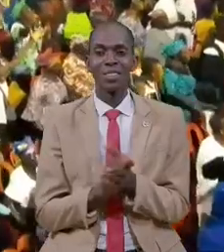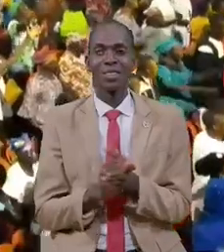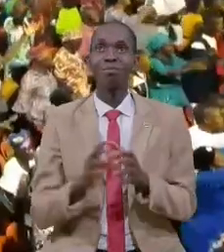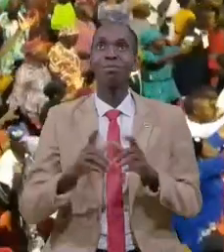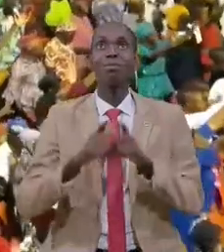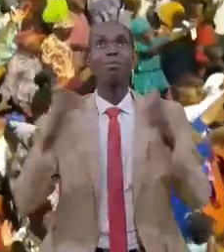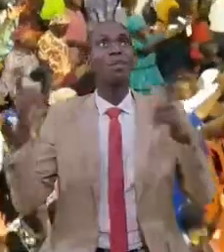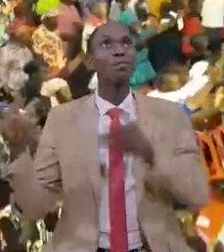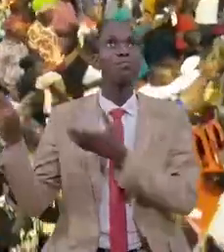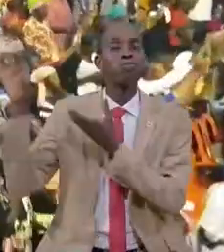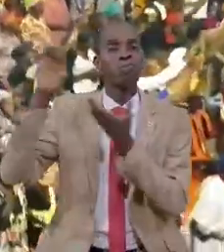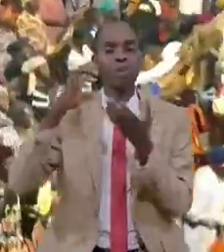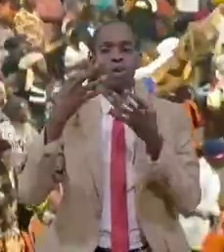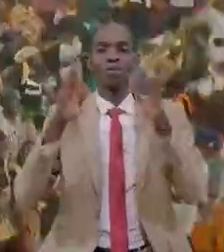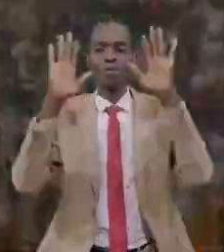L'effusion de miracles ce soir.